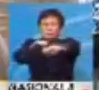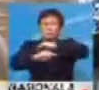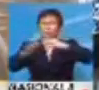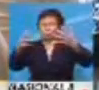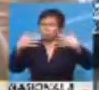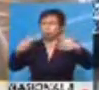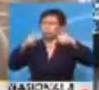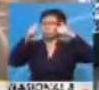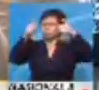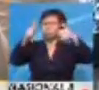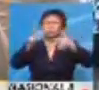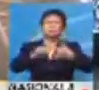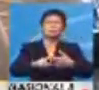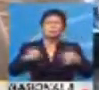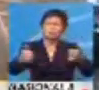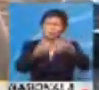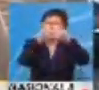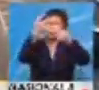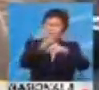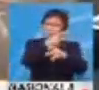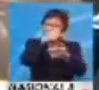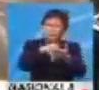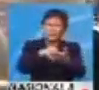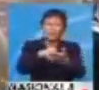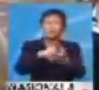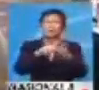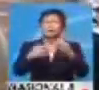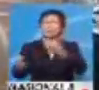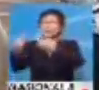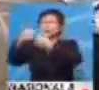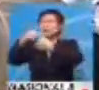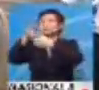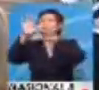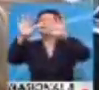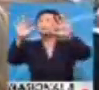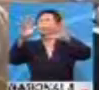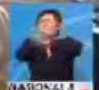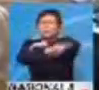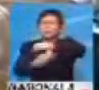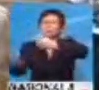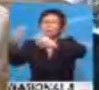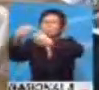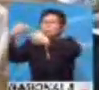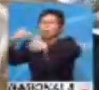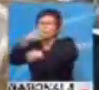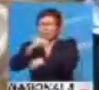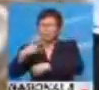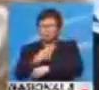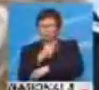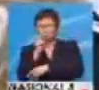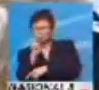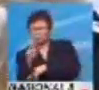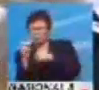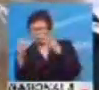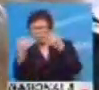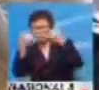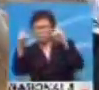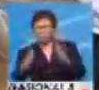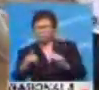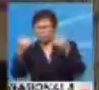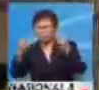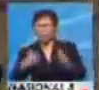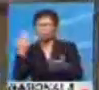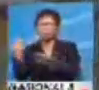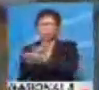sambutan yang sangat baik kejauhan yang kali ini disertai oleh 10 Negeri ya Dan kita lihat memang ramai pemain-pemain